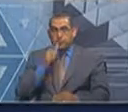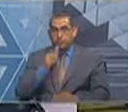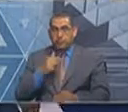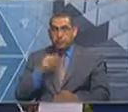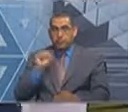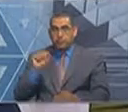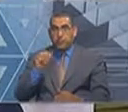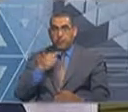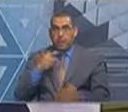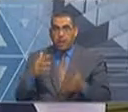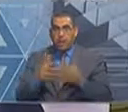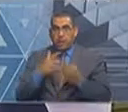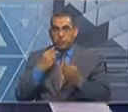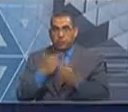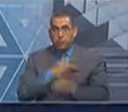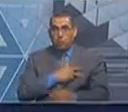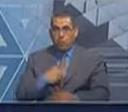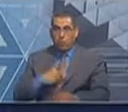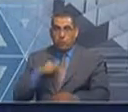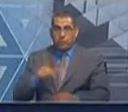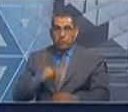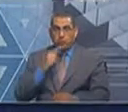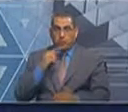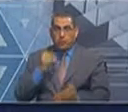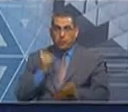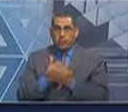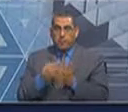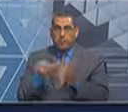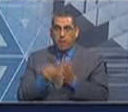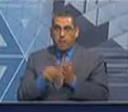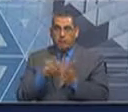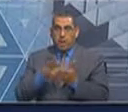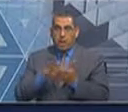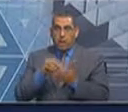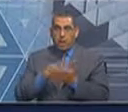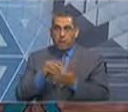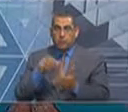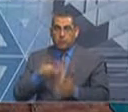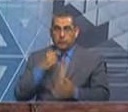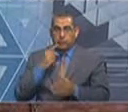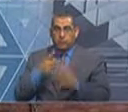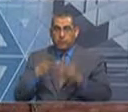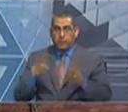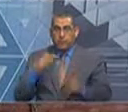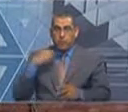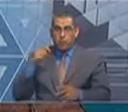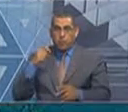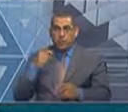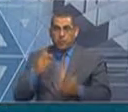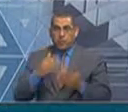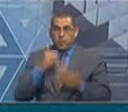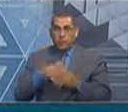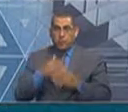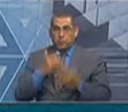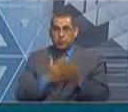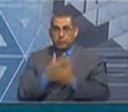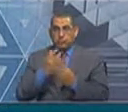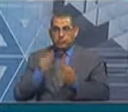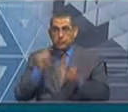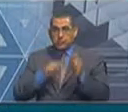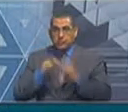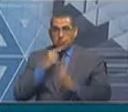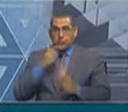في إطار الشراكة ما بين الحكومة وما بين القطاع الخاص. البداية كانت من هنا مع افتتاح وزير التموين والصناعة للمعرض الرئيس